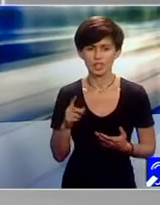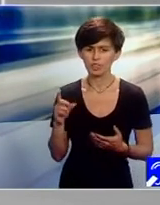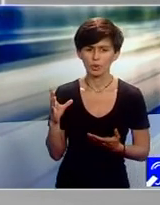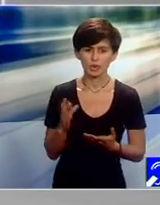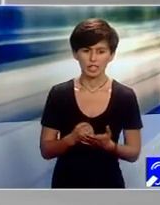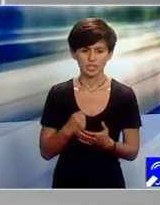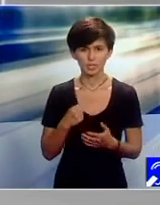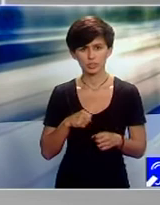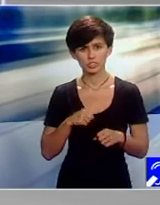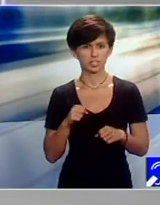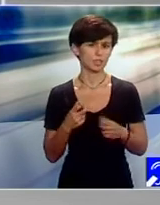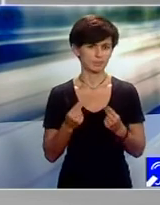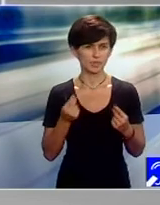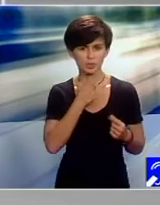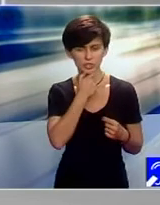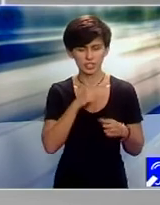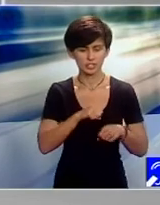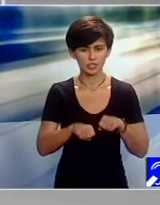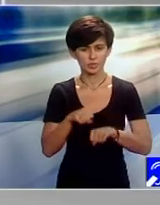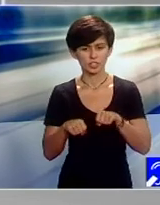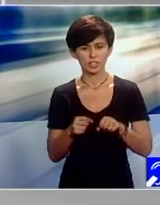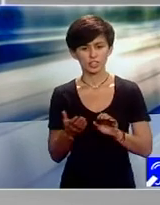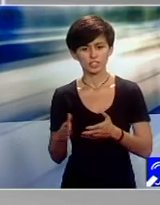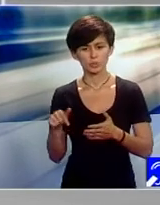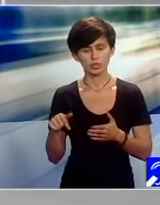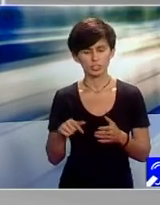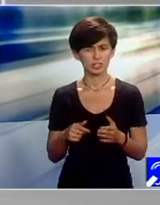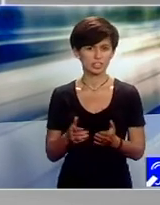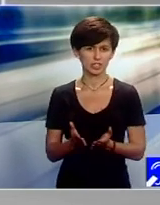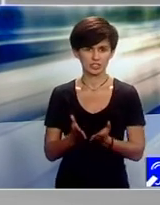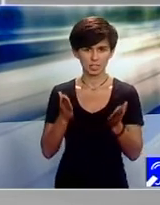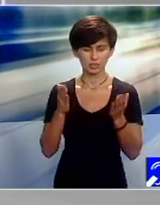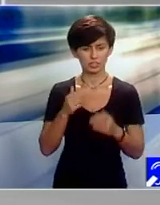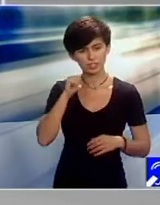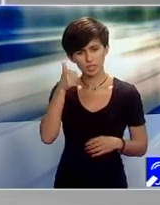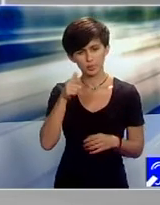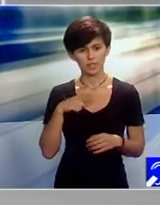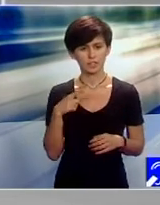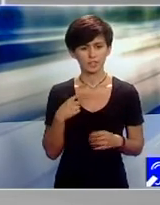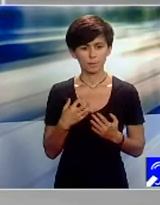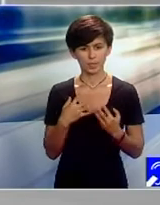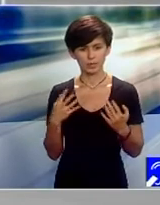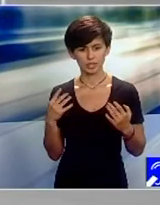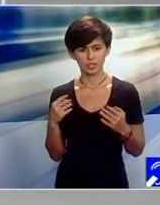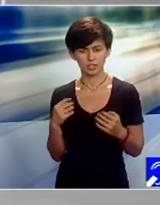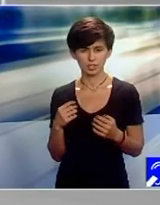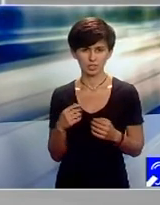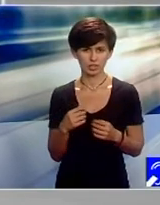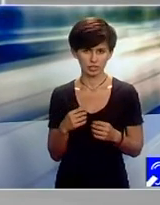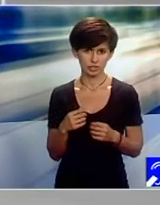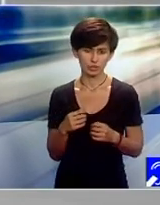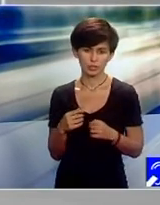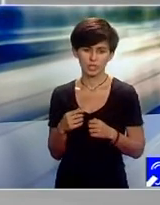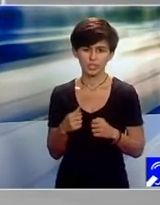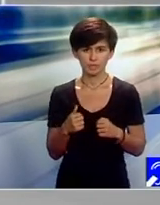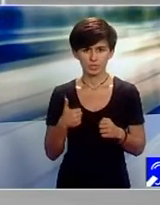și reîncep cu asemenea ocazii, mai ales că mâine este un număr foarte rotund. Da, este ediția cu